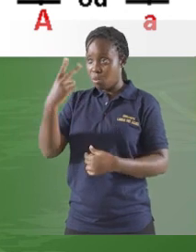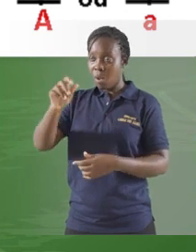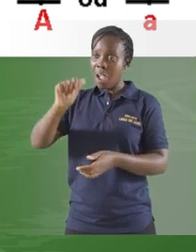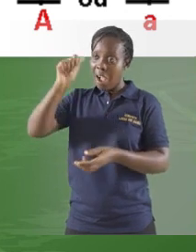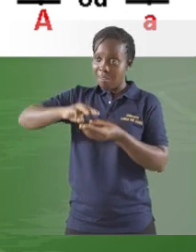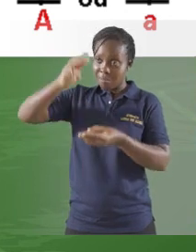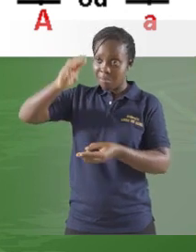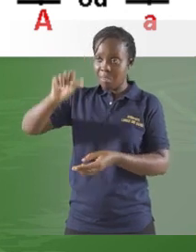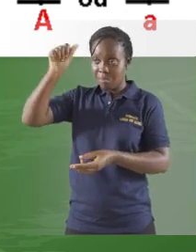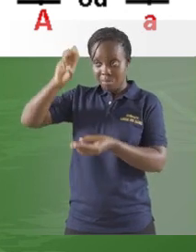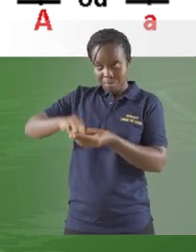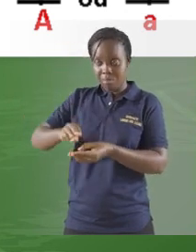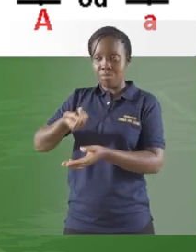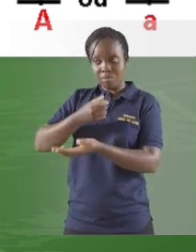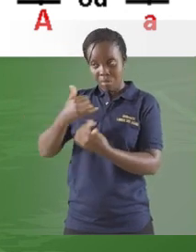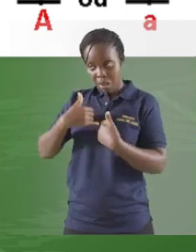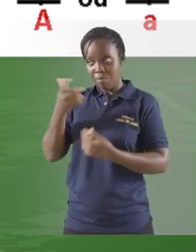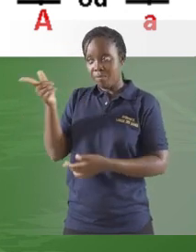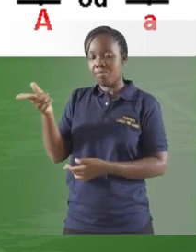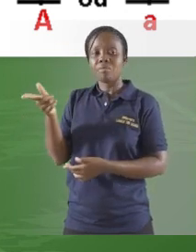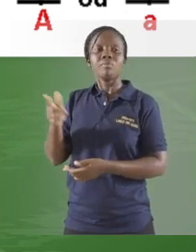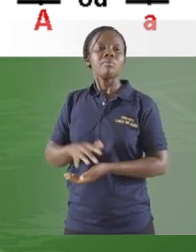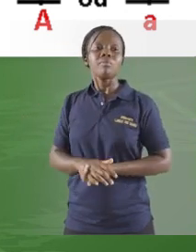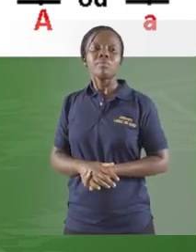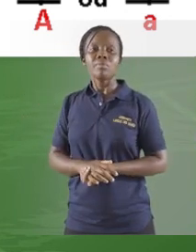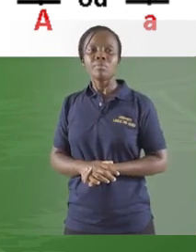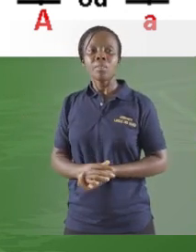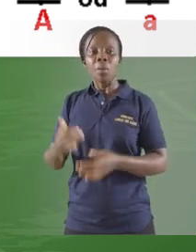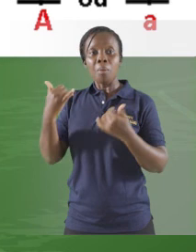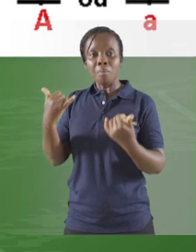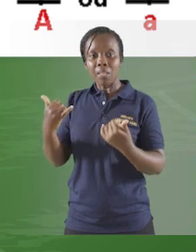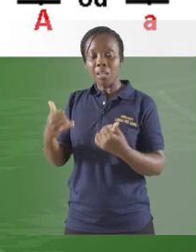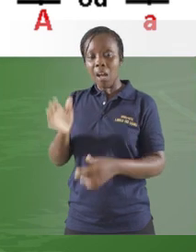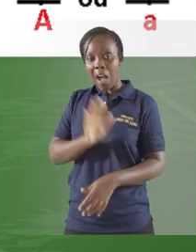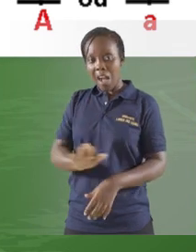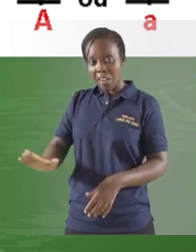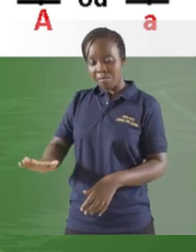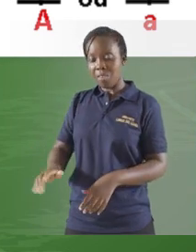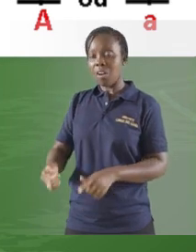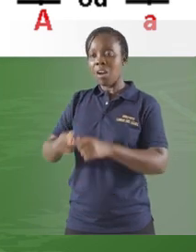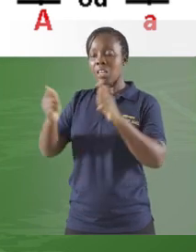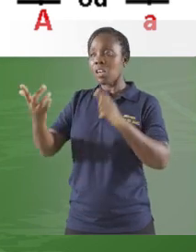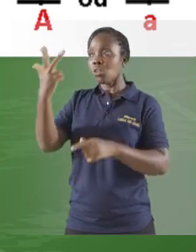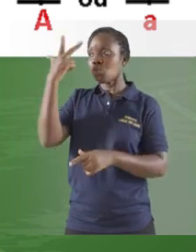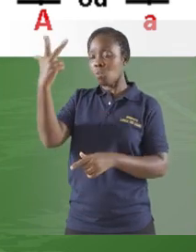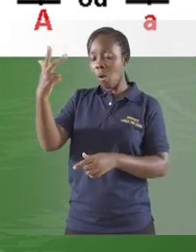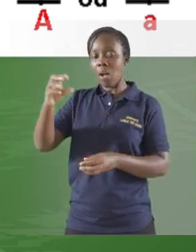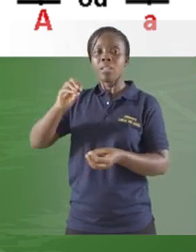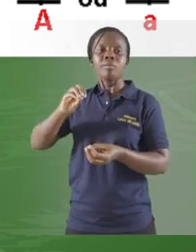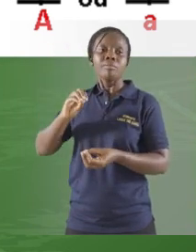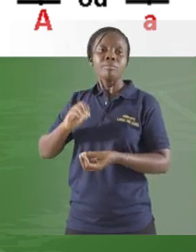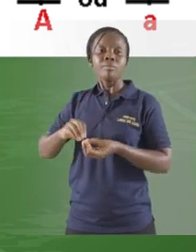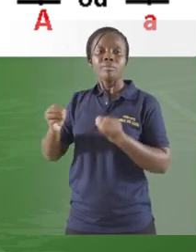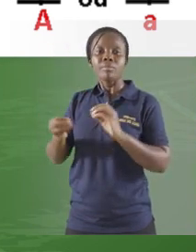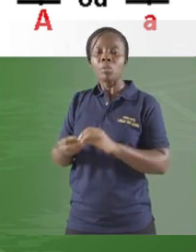Pour l'individu grand 3, 2, il s'avère que c'est un